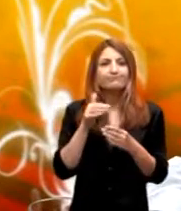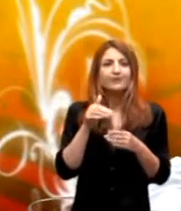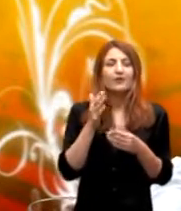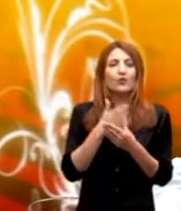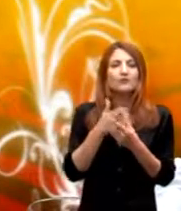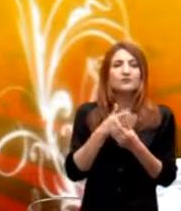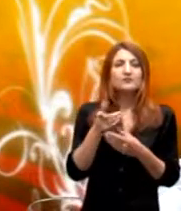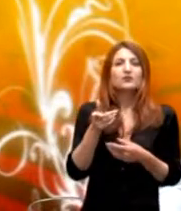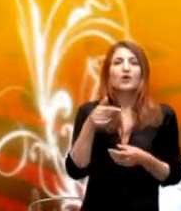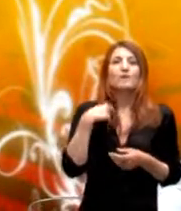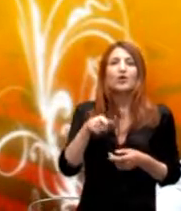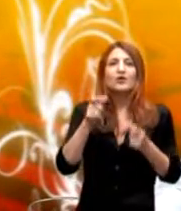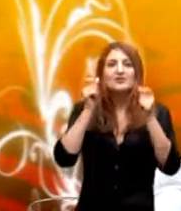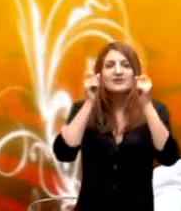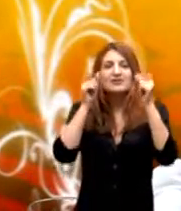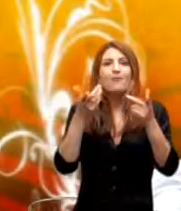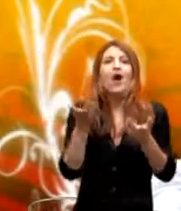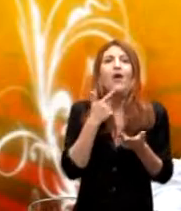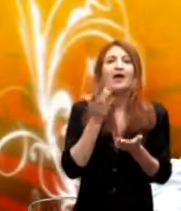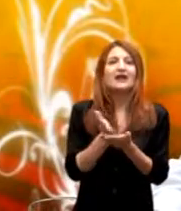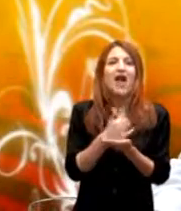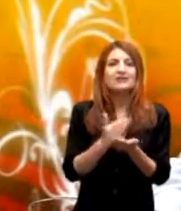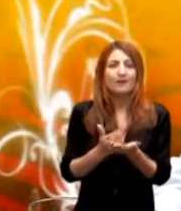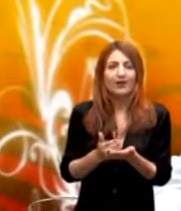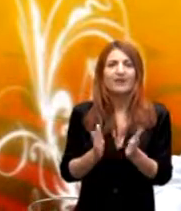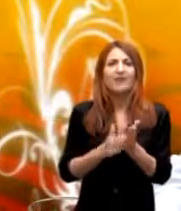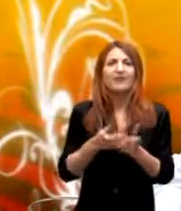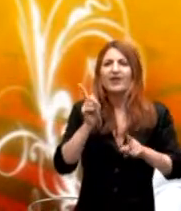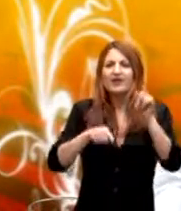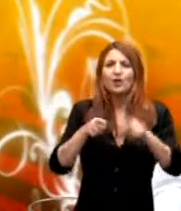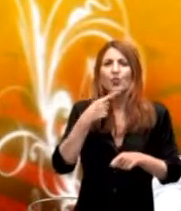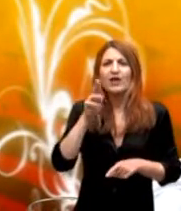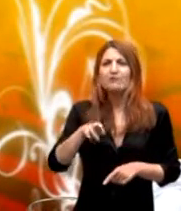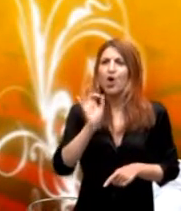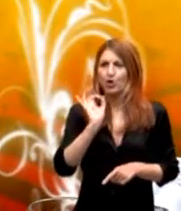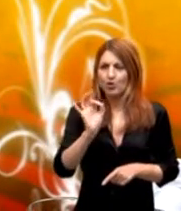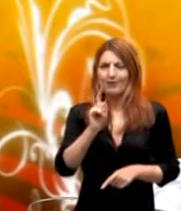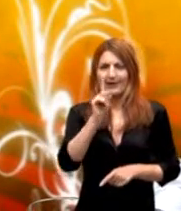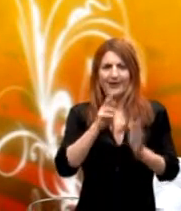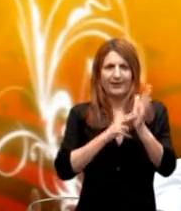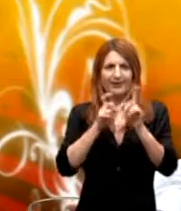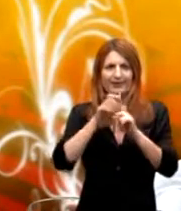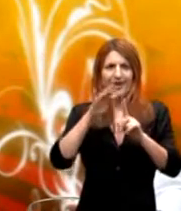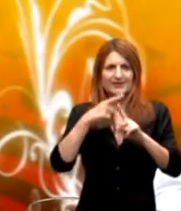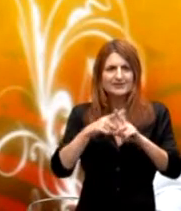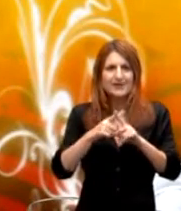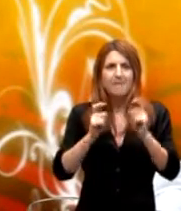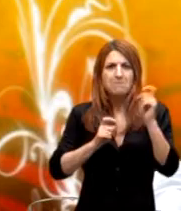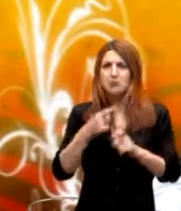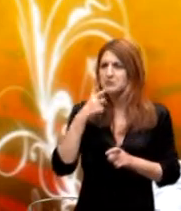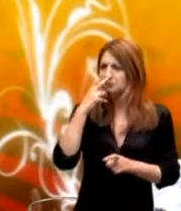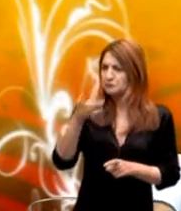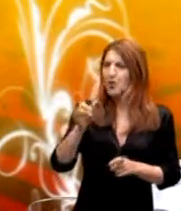zaboravljamo da je važan raspored. Tako da neko ko ima normalni indeks tjelesne mase izgleda